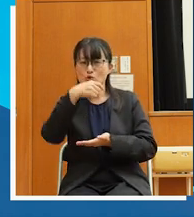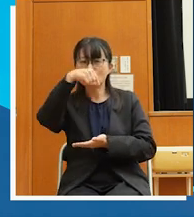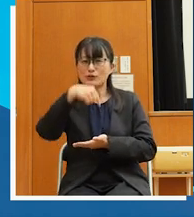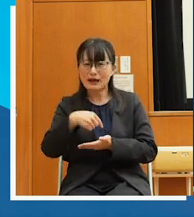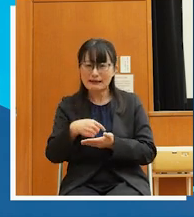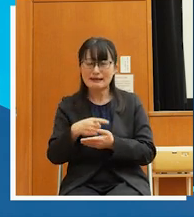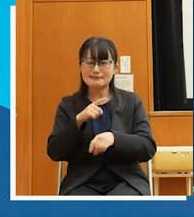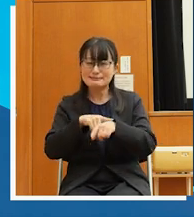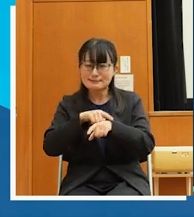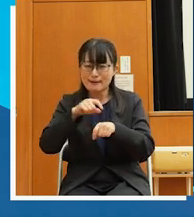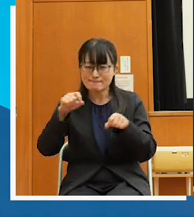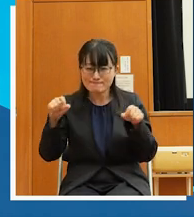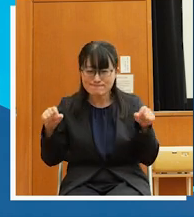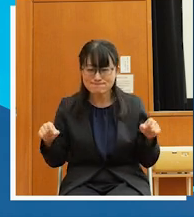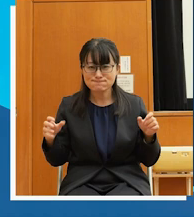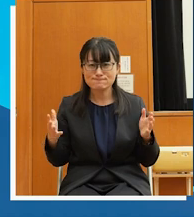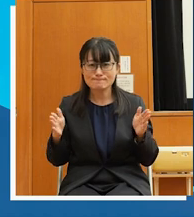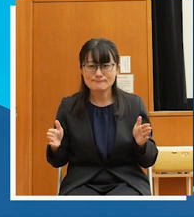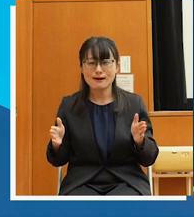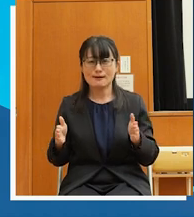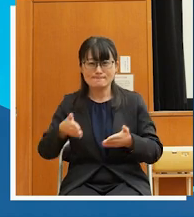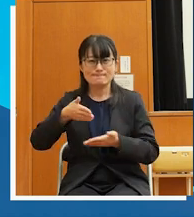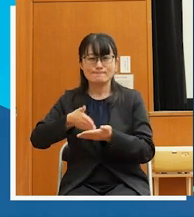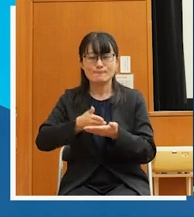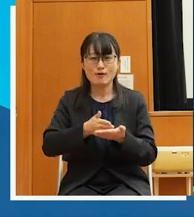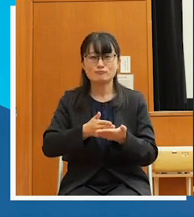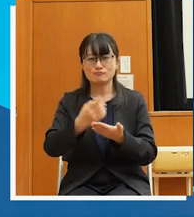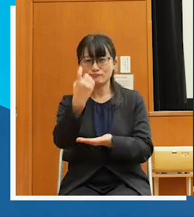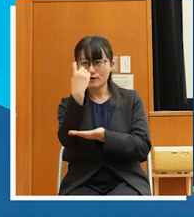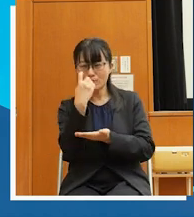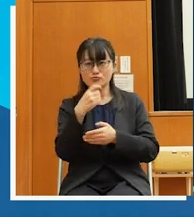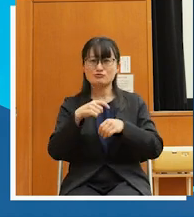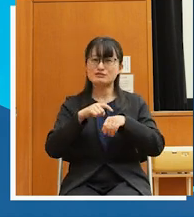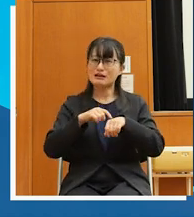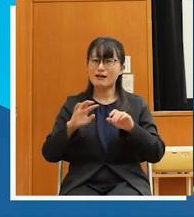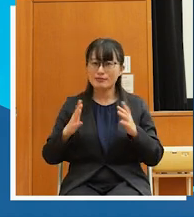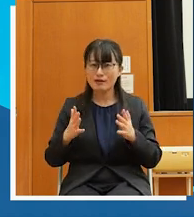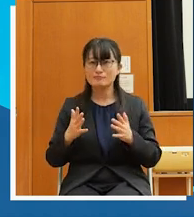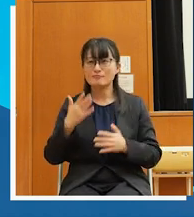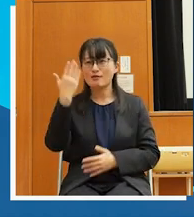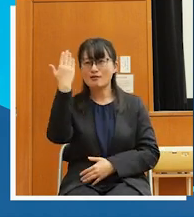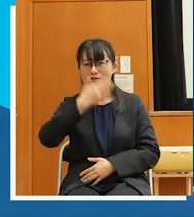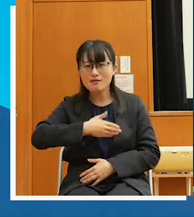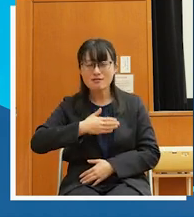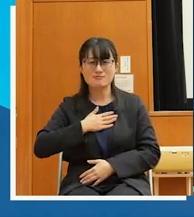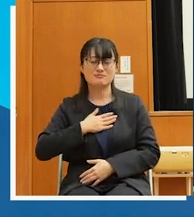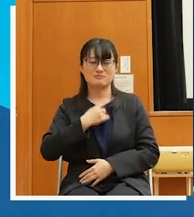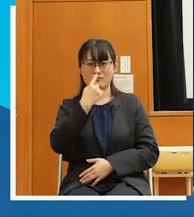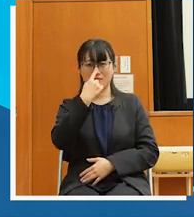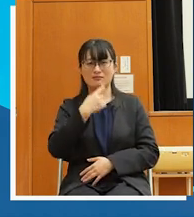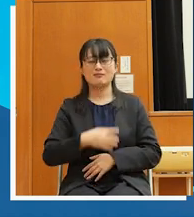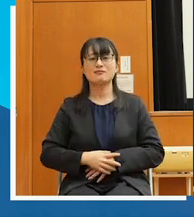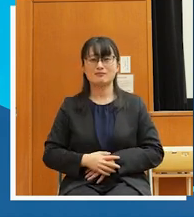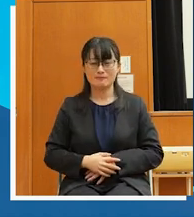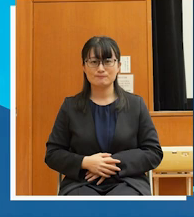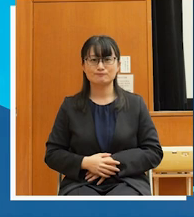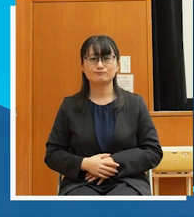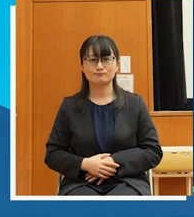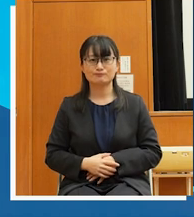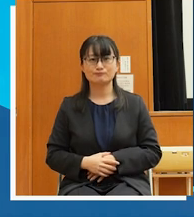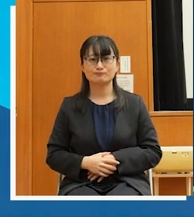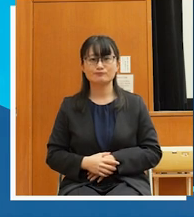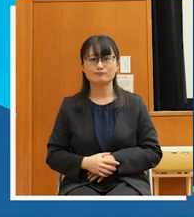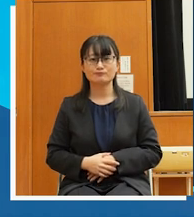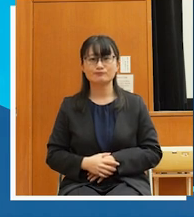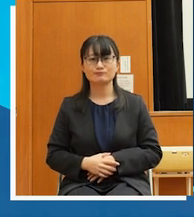生に聞いても東京の学校であんまり平和教育ないよって言われて本当に衝撃でした戦争についてもあんまり習わないし自分たち